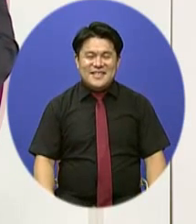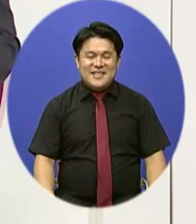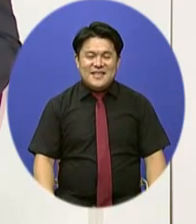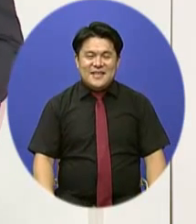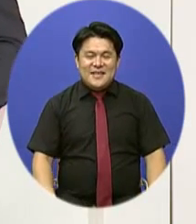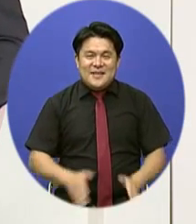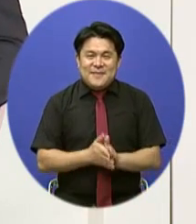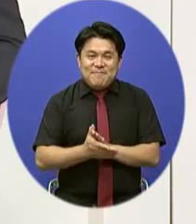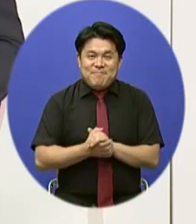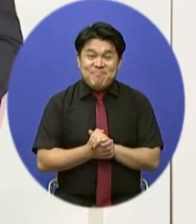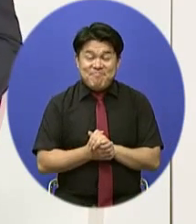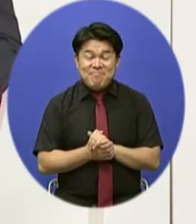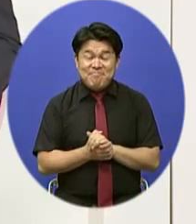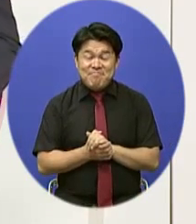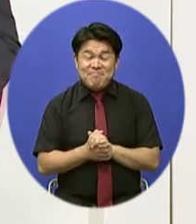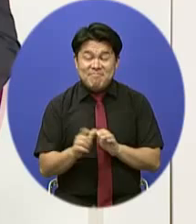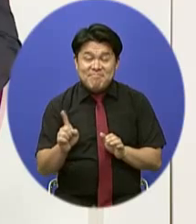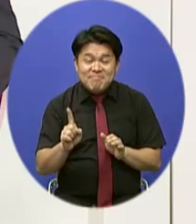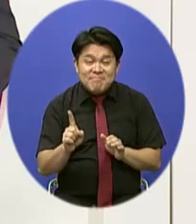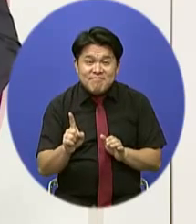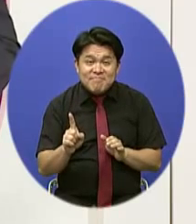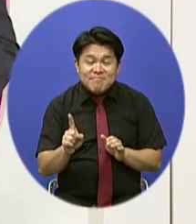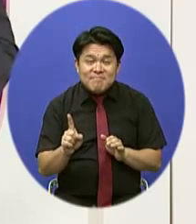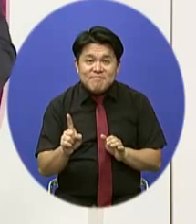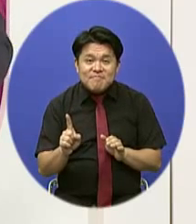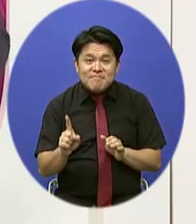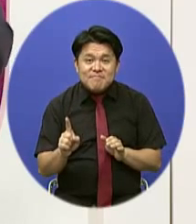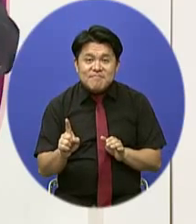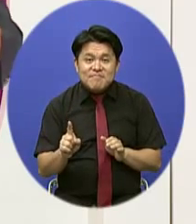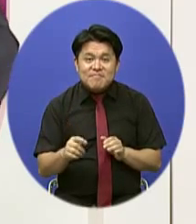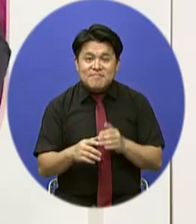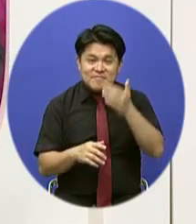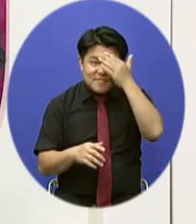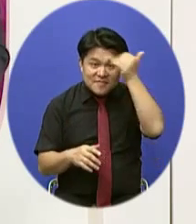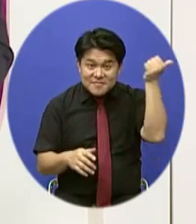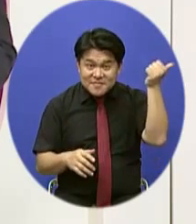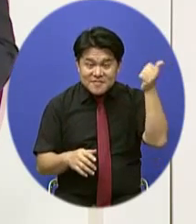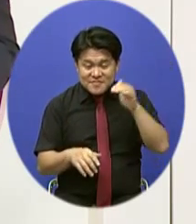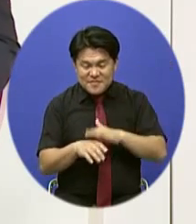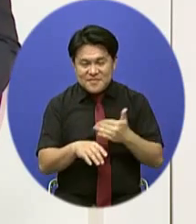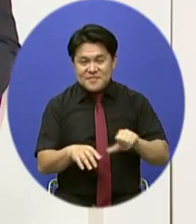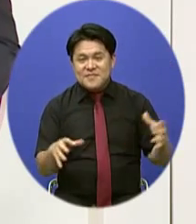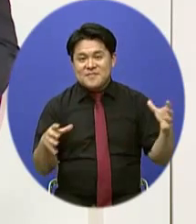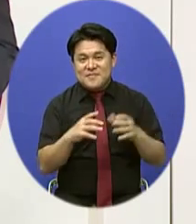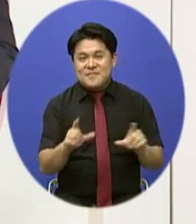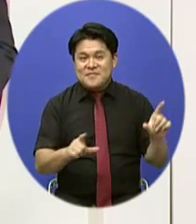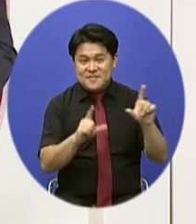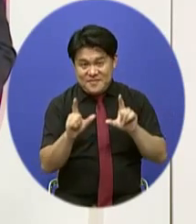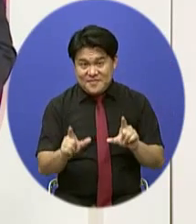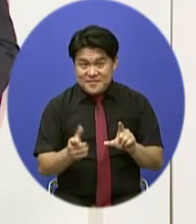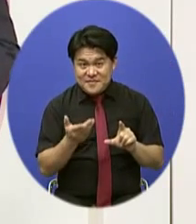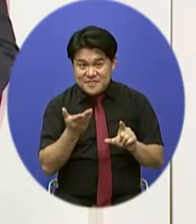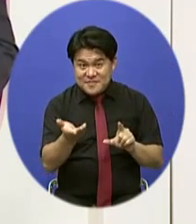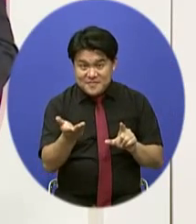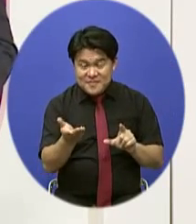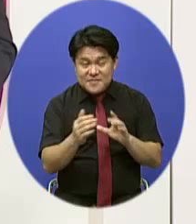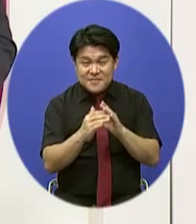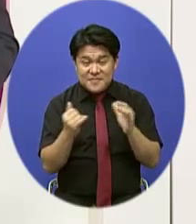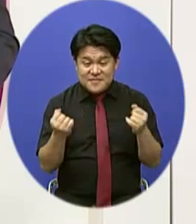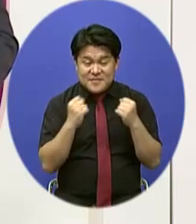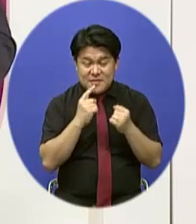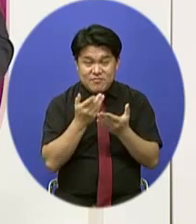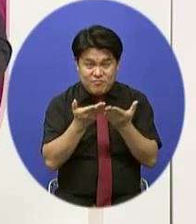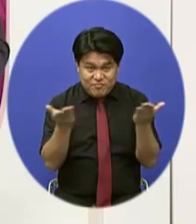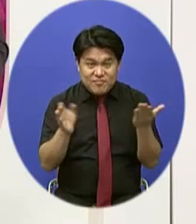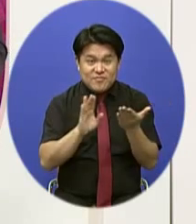아. 자, 그러면 우리 뭐, 예. 우리 4대가 사는 가족 여러분에게 네. 건강의 말씀 한 말씀 들으면서